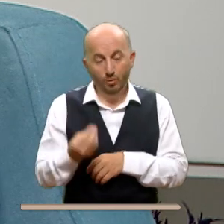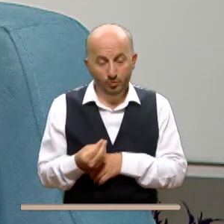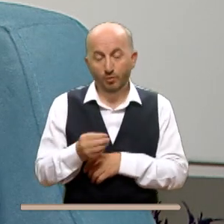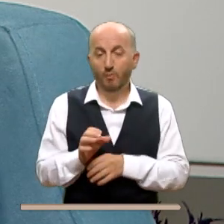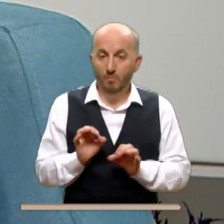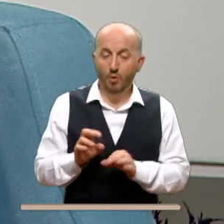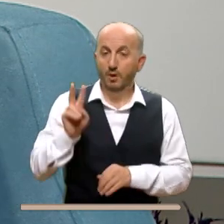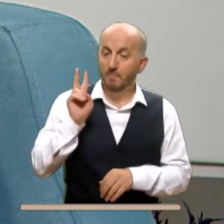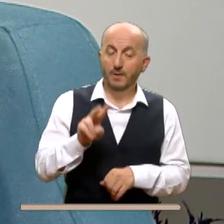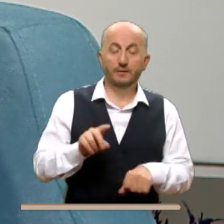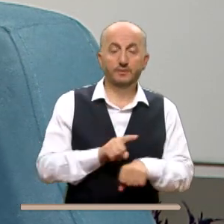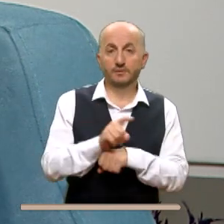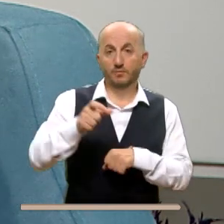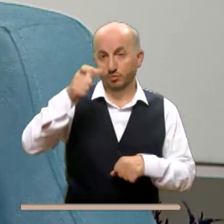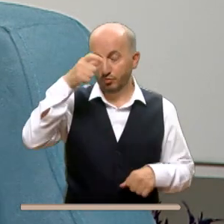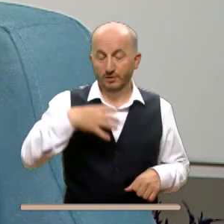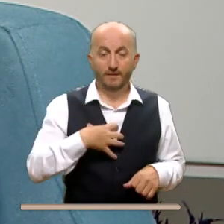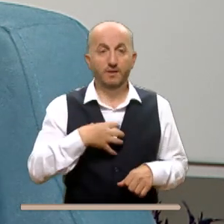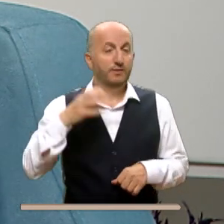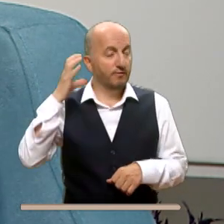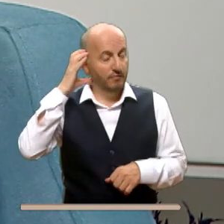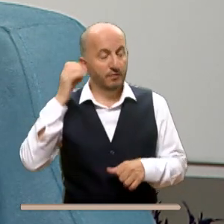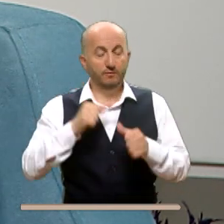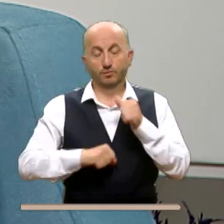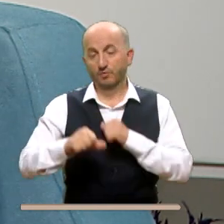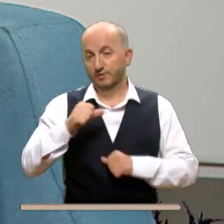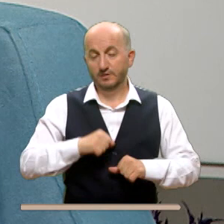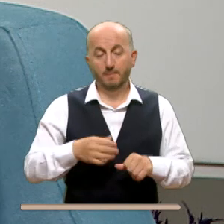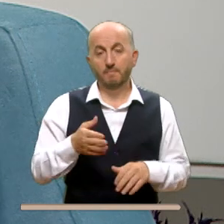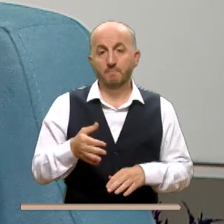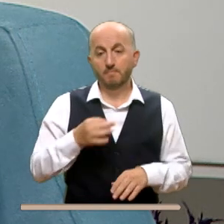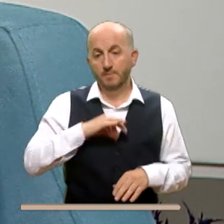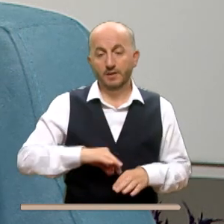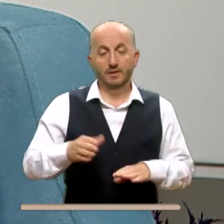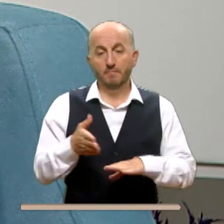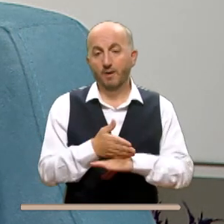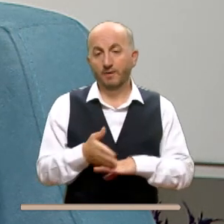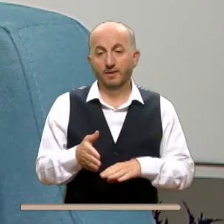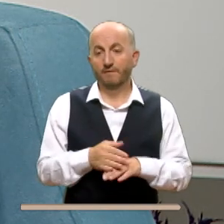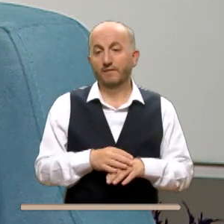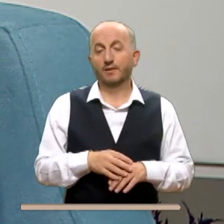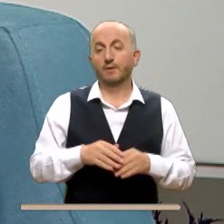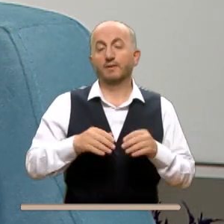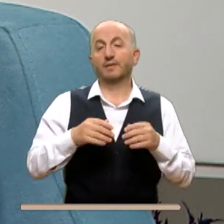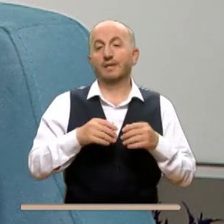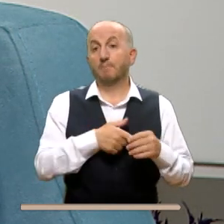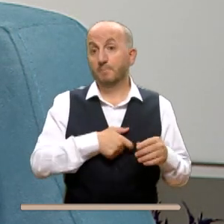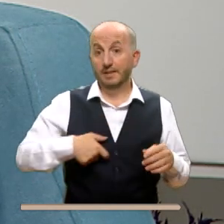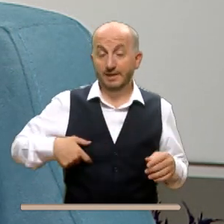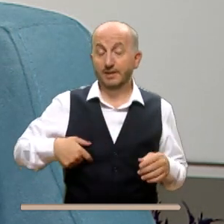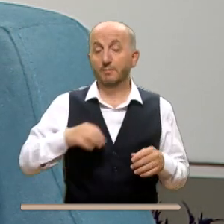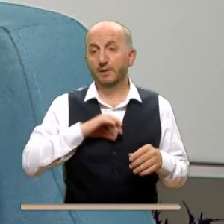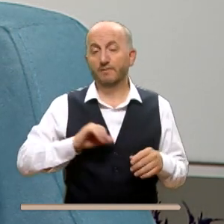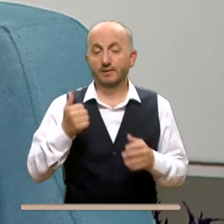Böyle bakıldığında Türkiye Diyanet Vakfı'nda üniversitemizin de milli manevi değerlerine bağlı, bu memleketi